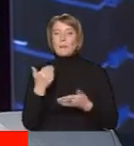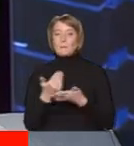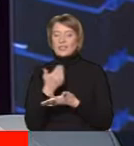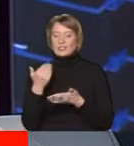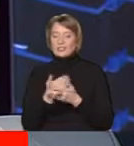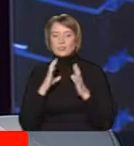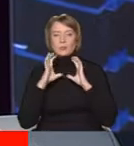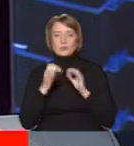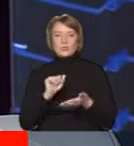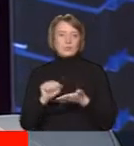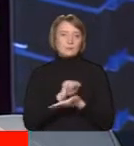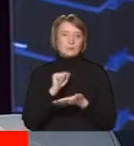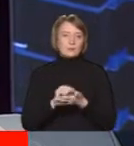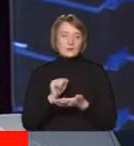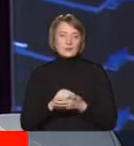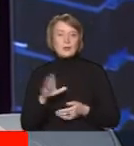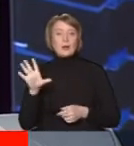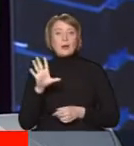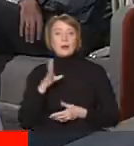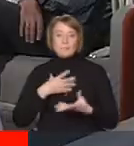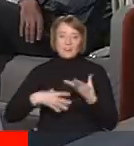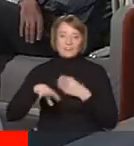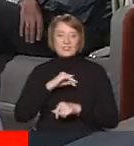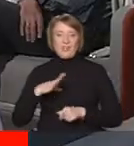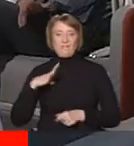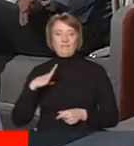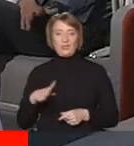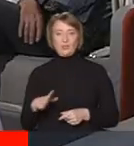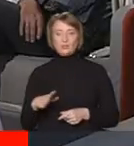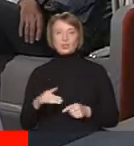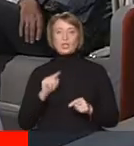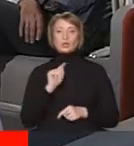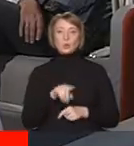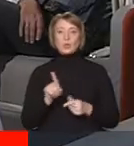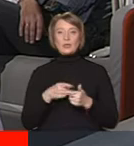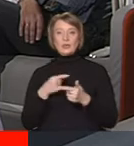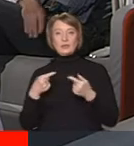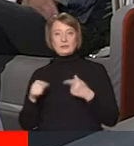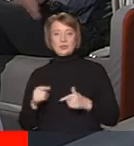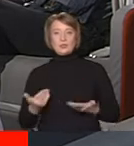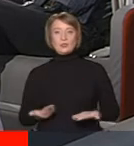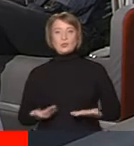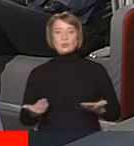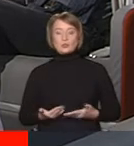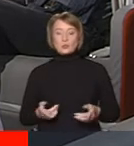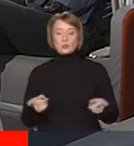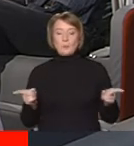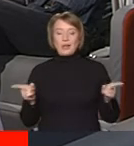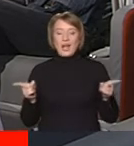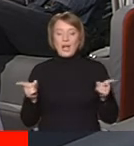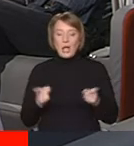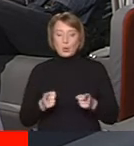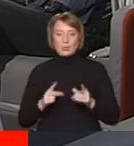мірі потребительському ми всі винуждені в той чи іншій степені жити короткими